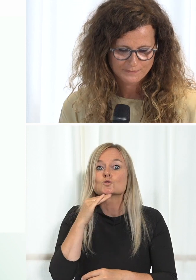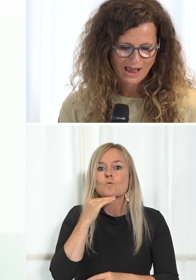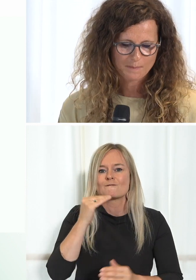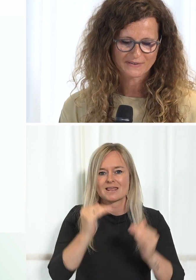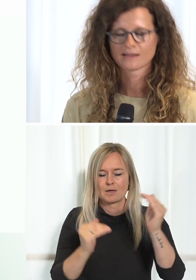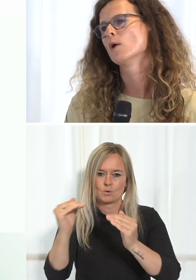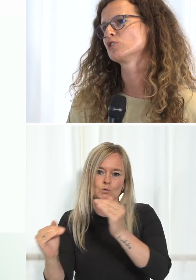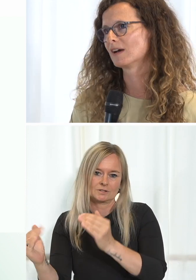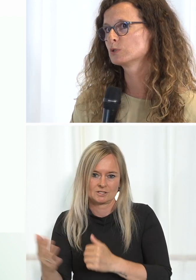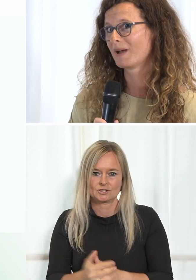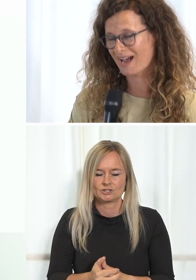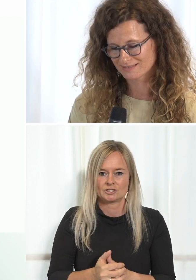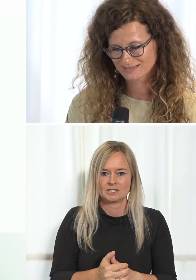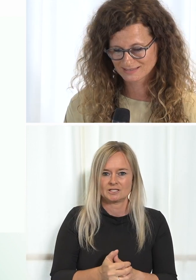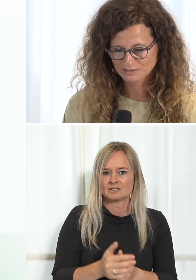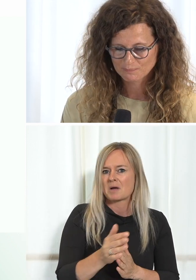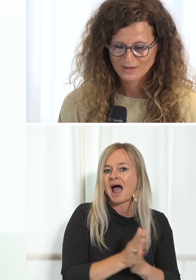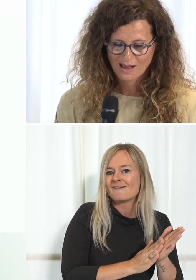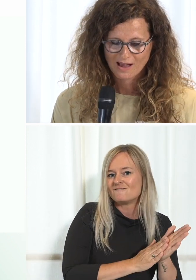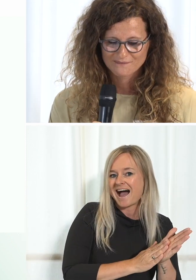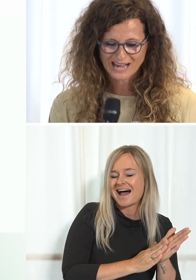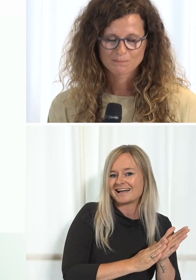nämlich ab wann der Hörstatus bekannt ist,